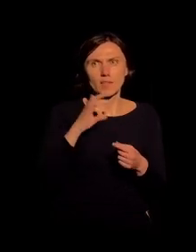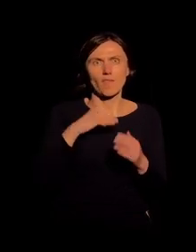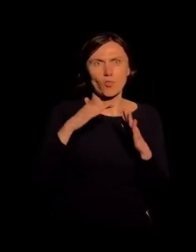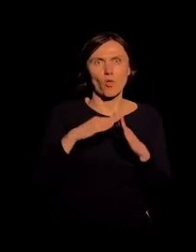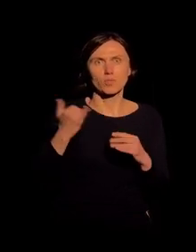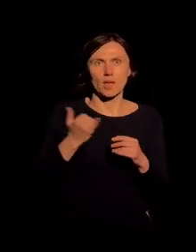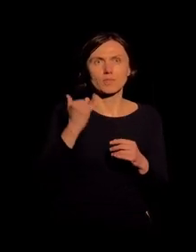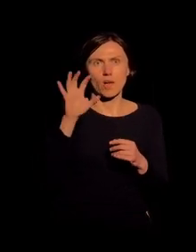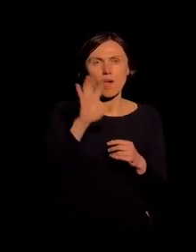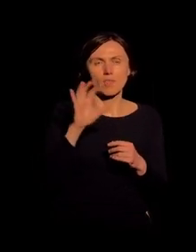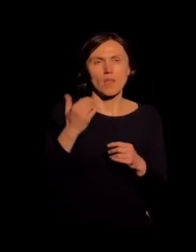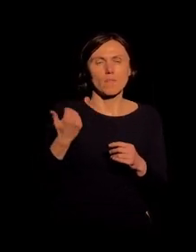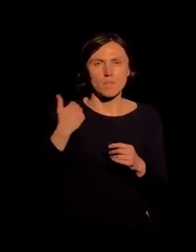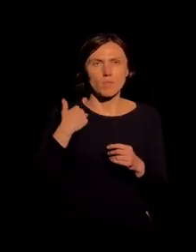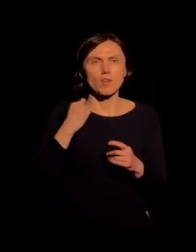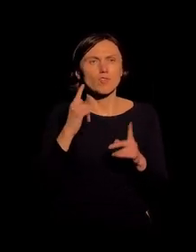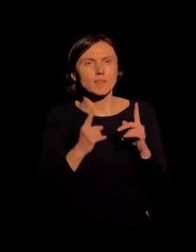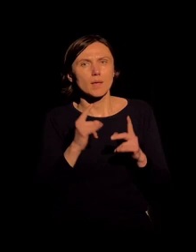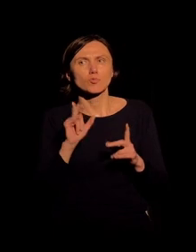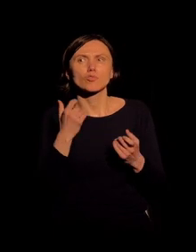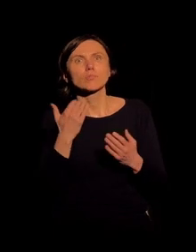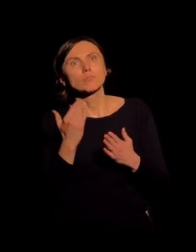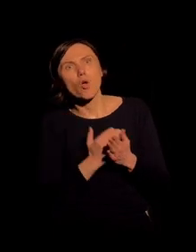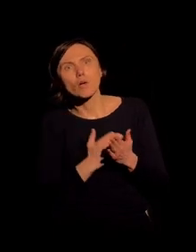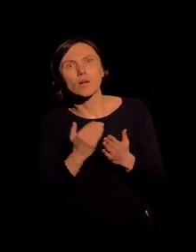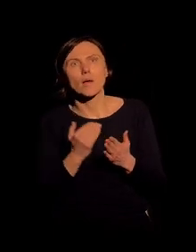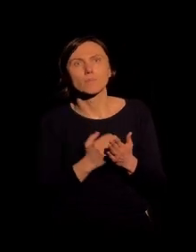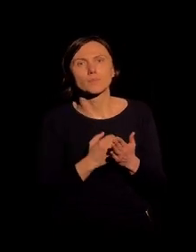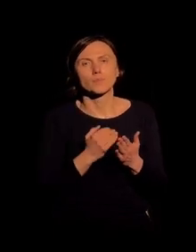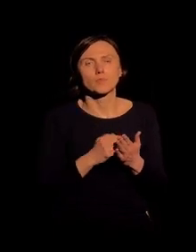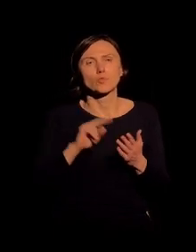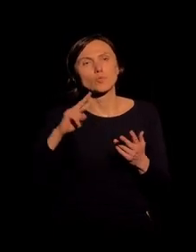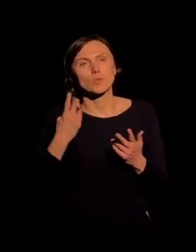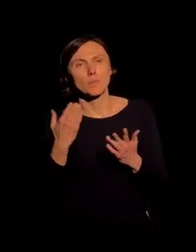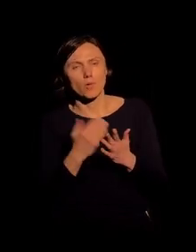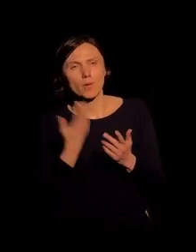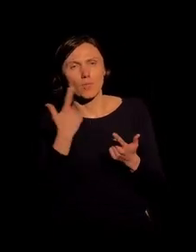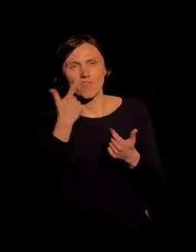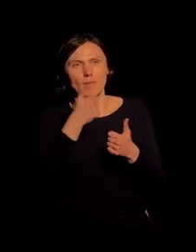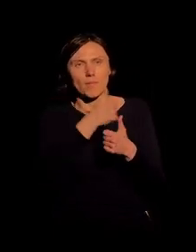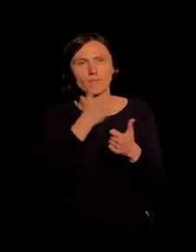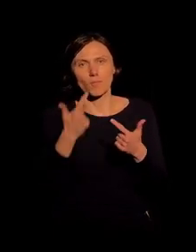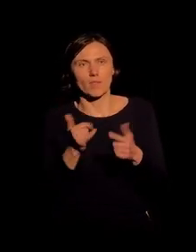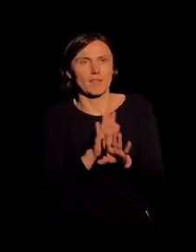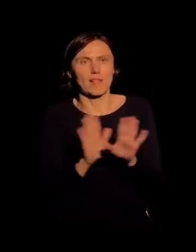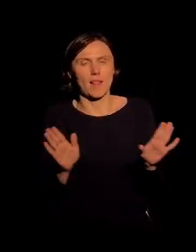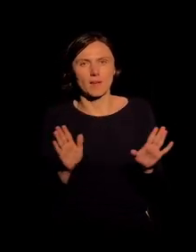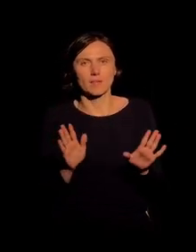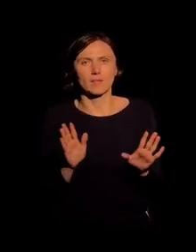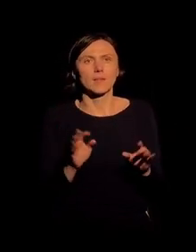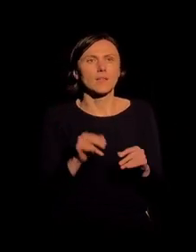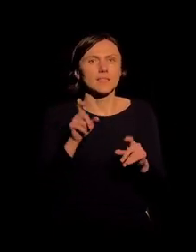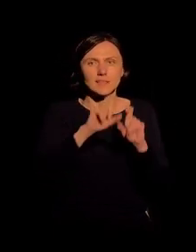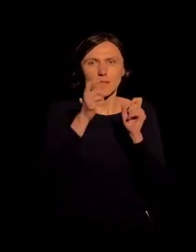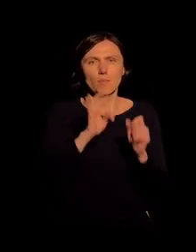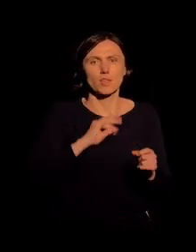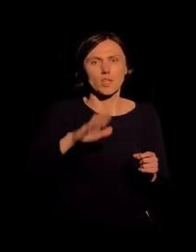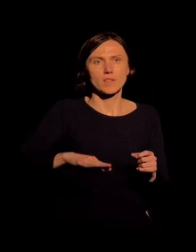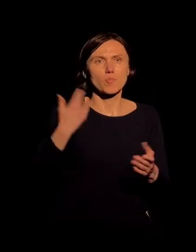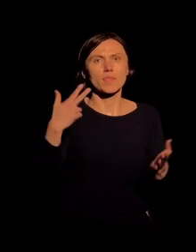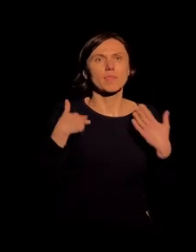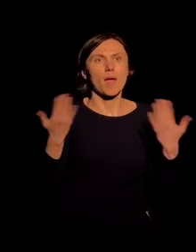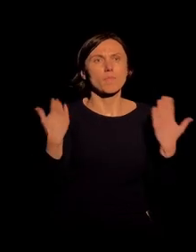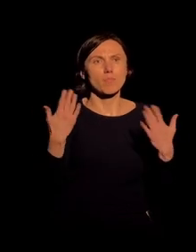domu się nałogowo oglądało i czasami jakieś programy z drugiego programu, były dwa programy, no i tyle. I w zasadzie całe dzieciństwo spędzało